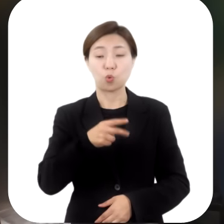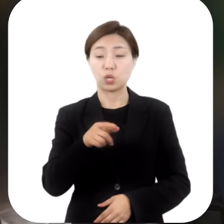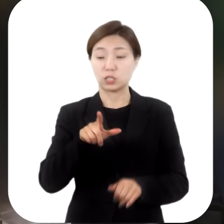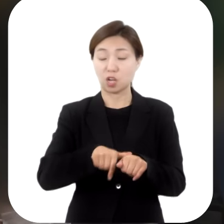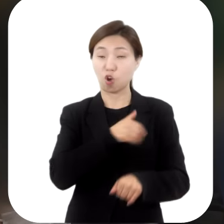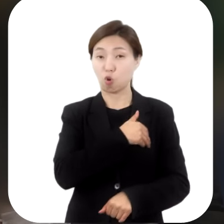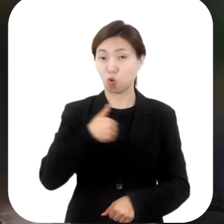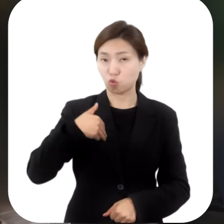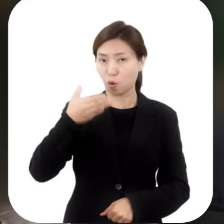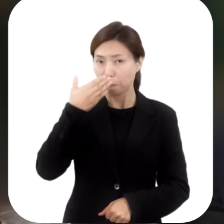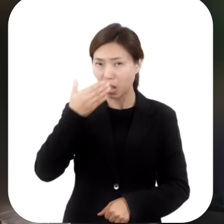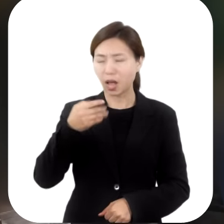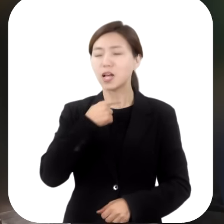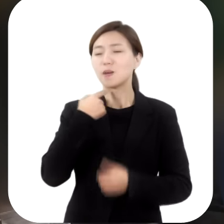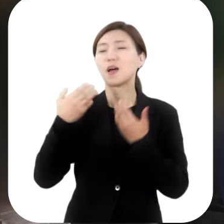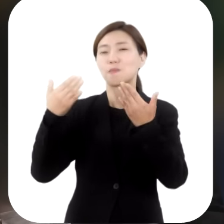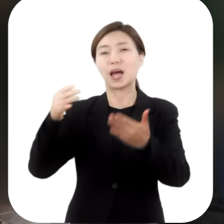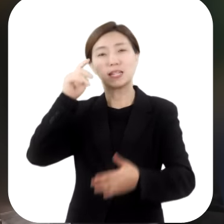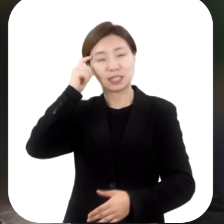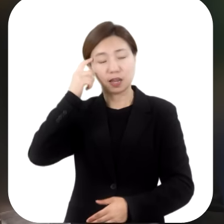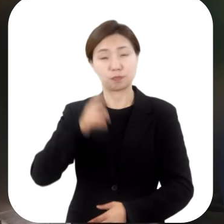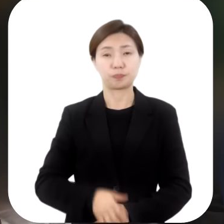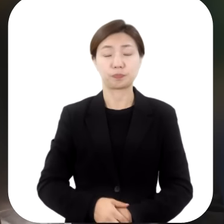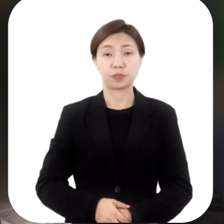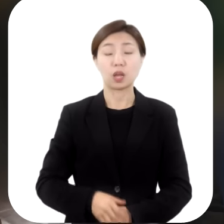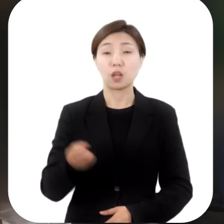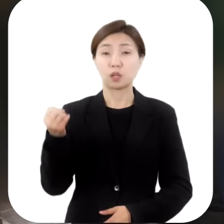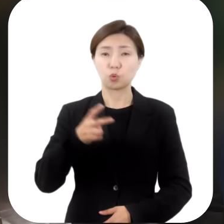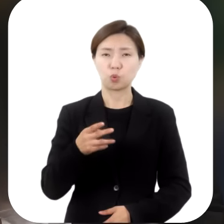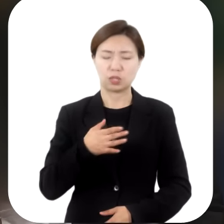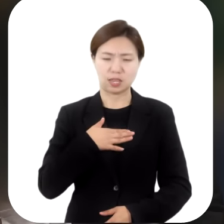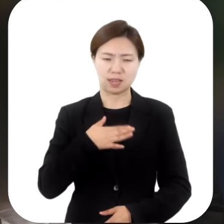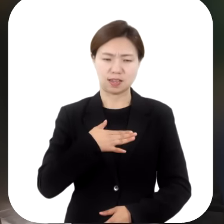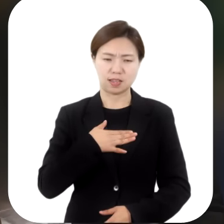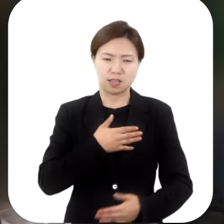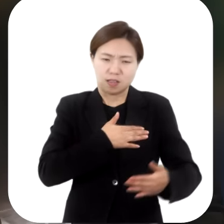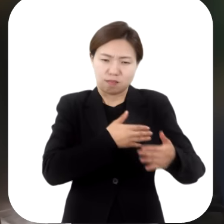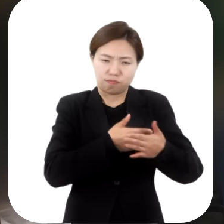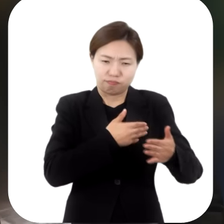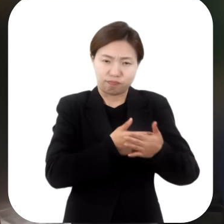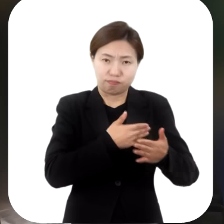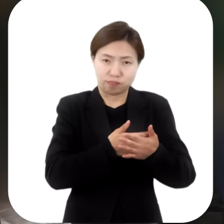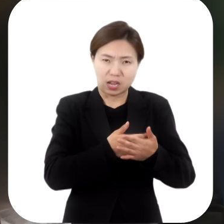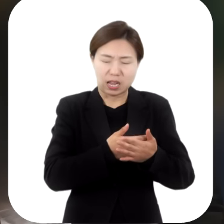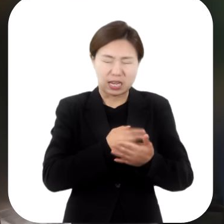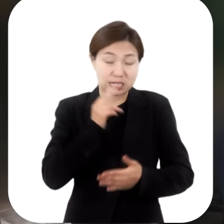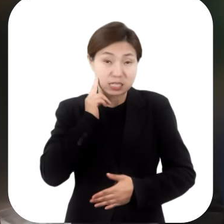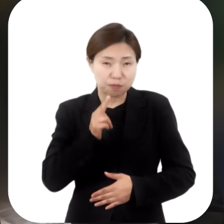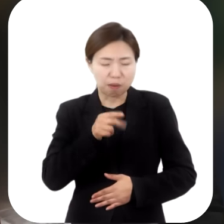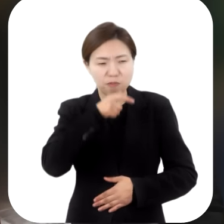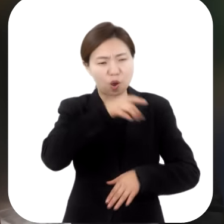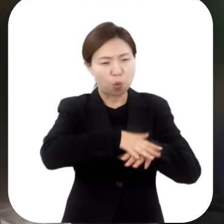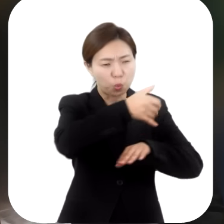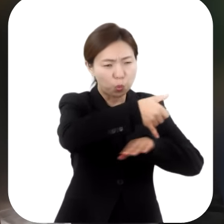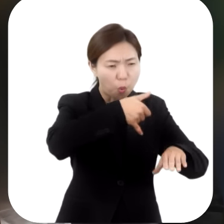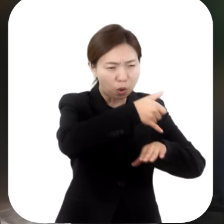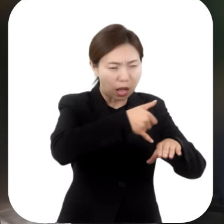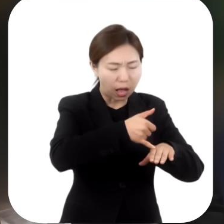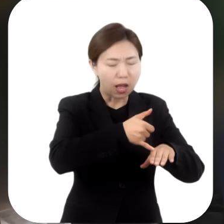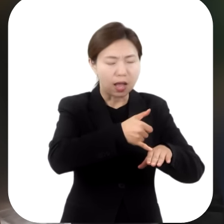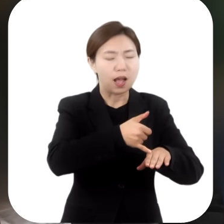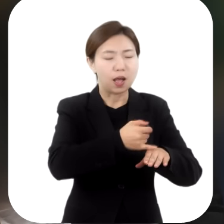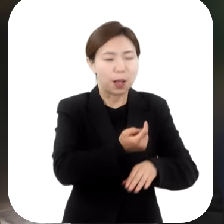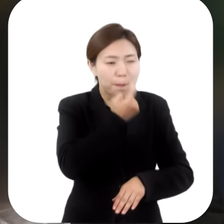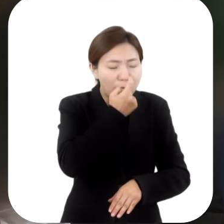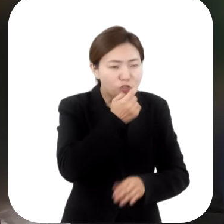봉사활동도 할 생각입니다. 무엇보다도 앞으로의 미래 상황을 대비하여 제 업식의 영향을 상대적으로 덜 받는 농사에 대해서도 틈틈이